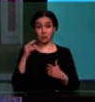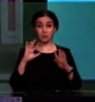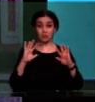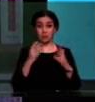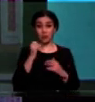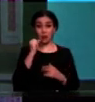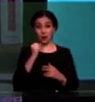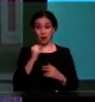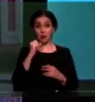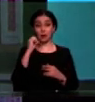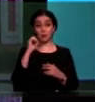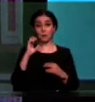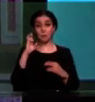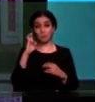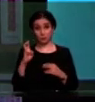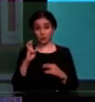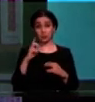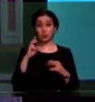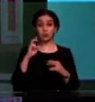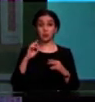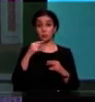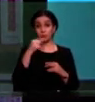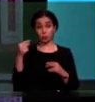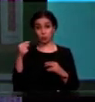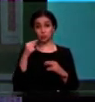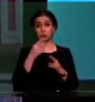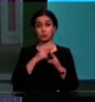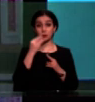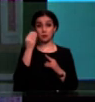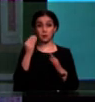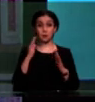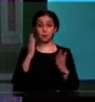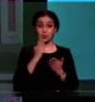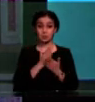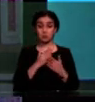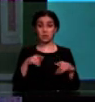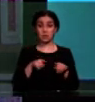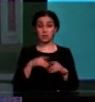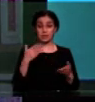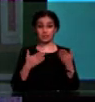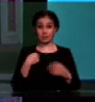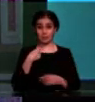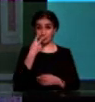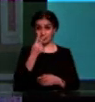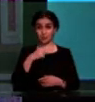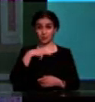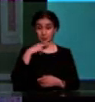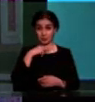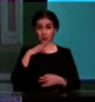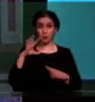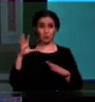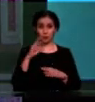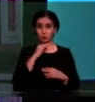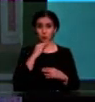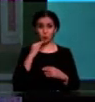А плюс вероятность события Б минус вероятность их произведения. Если мы посмотрим внимательно, то многие вещи